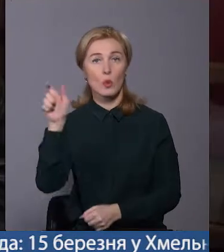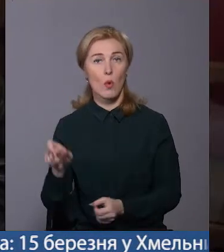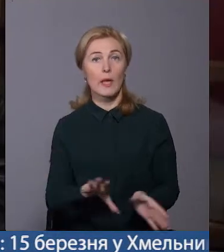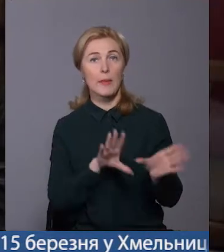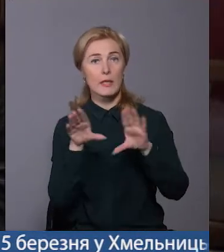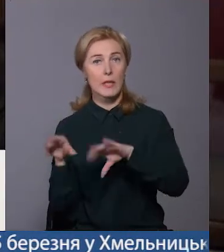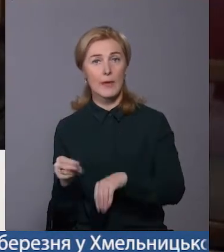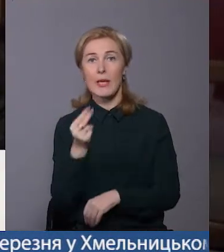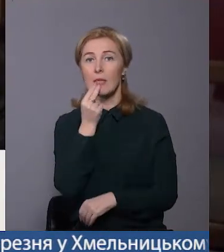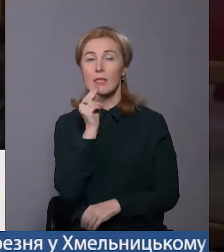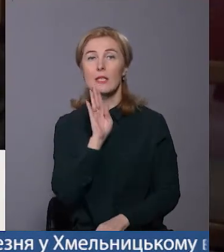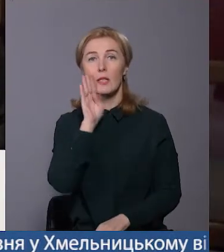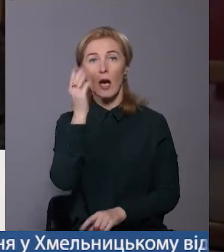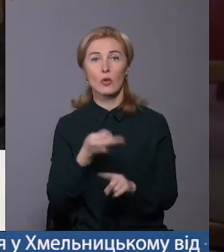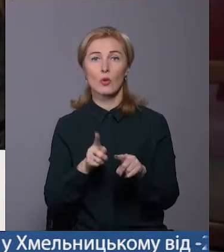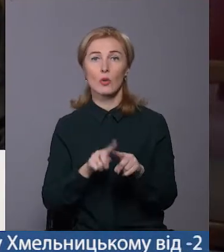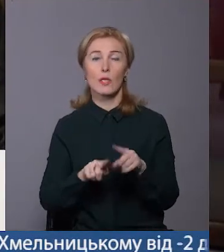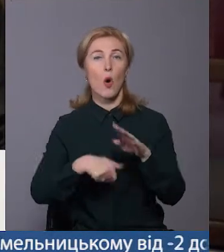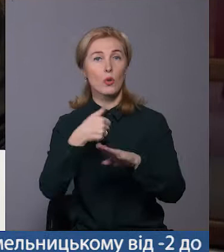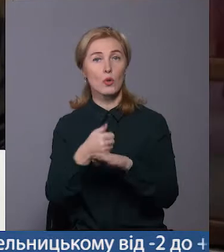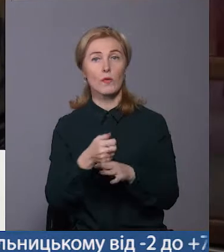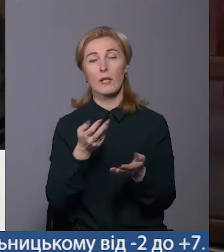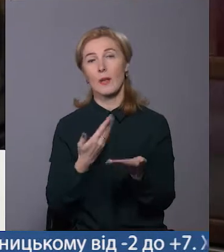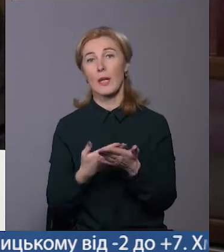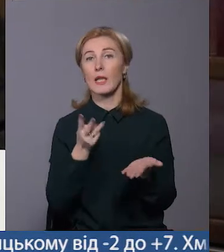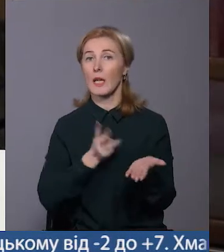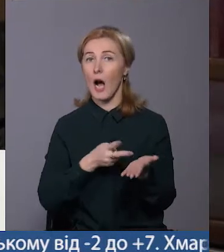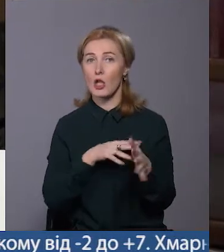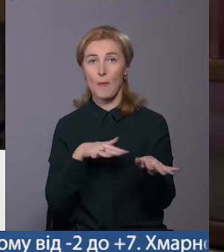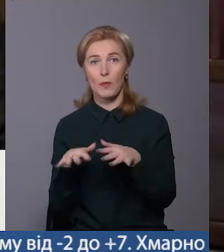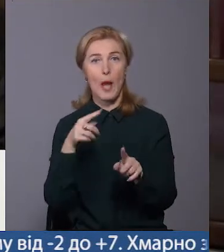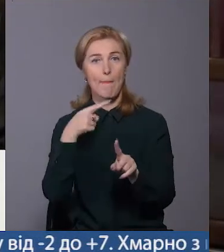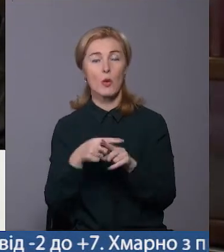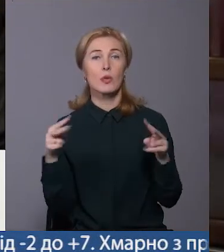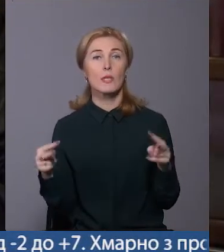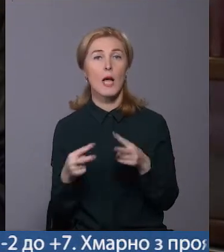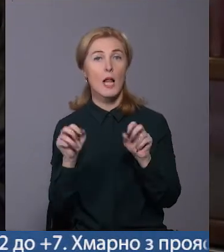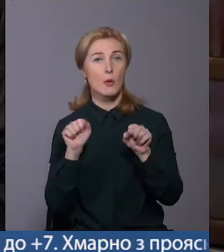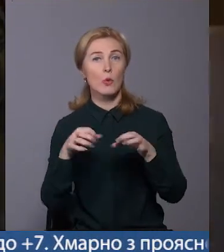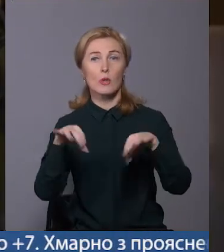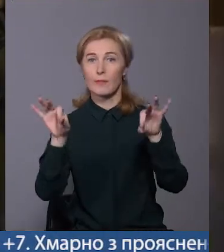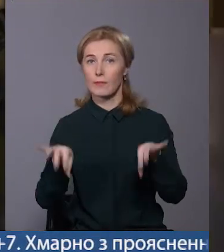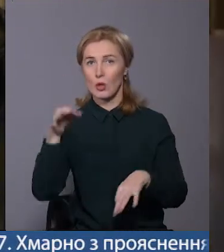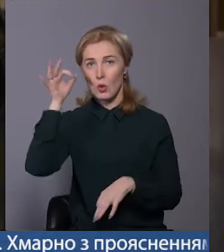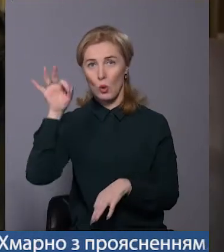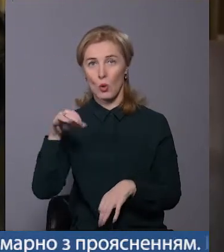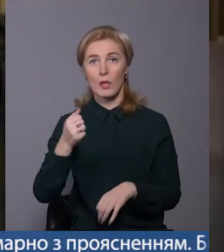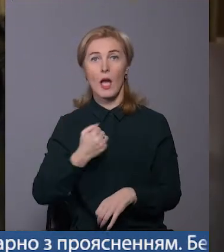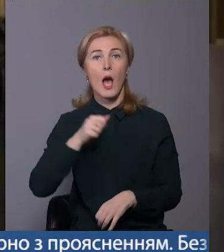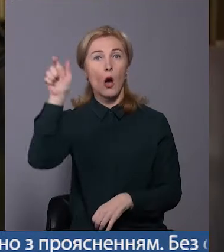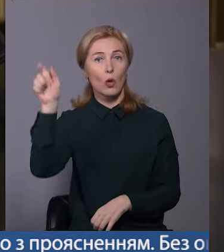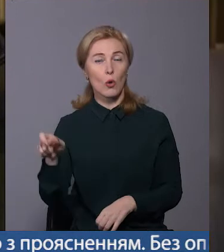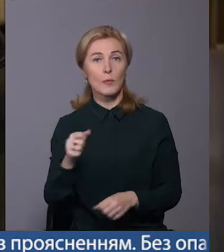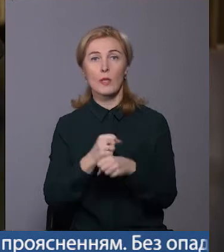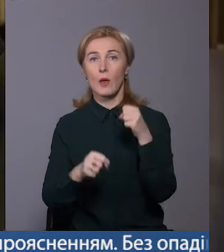На сніданок це переважно основні страви. Там каша з підливою може бути, плюс салат, можуть бути млинці солодкі. Хлопці, які на блокпостах, їм